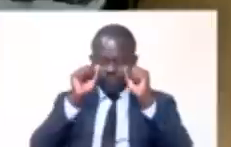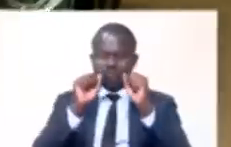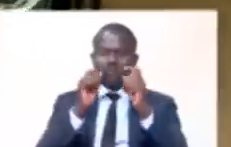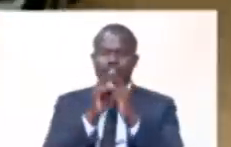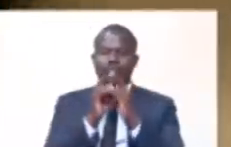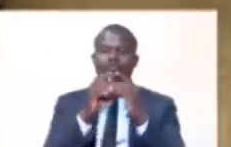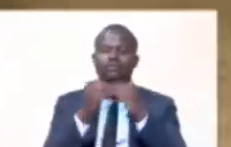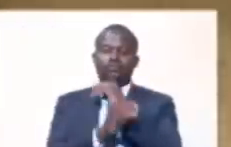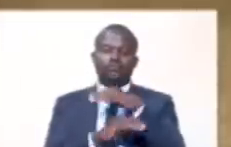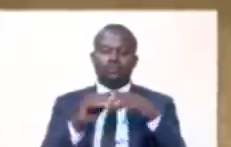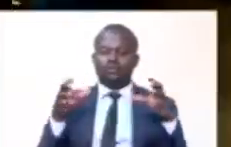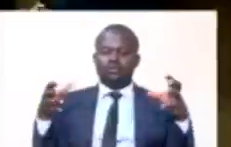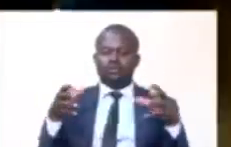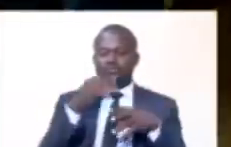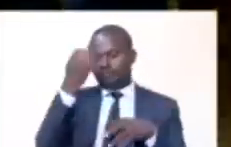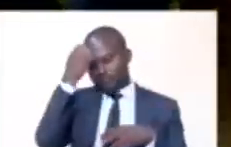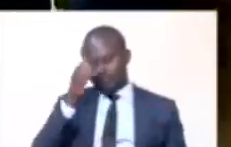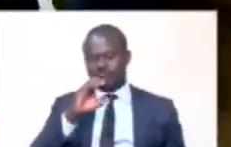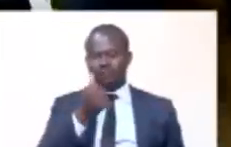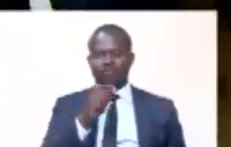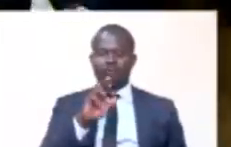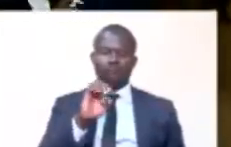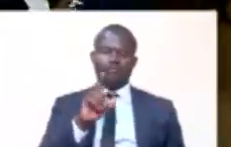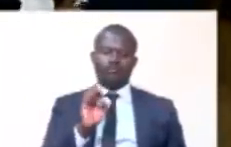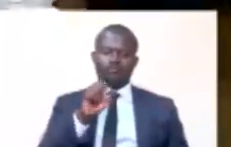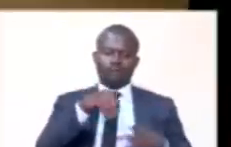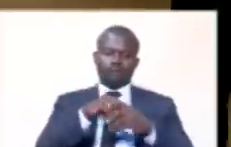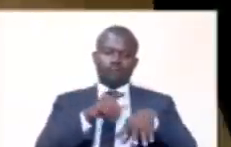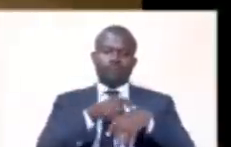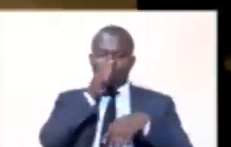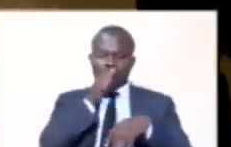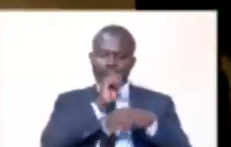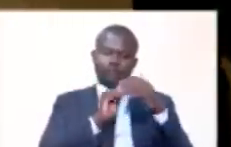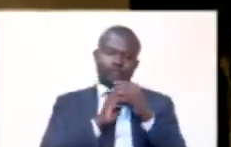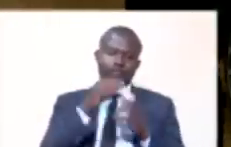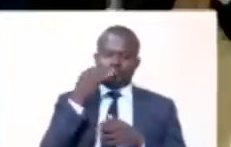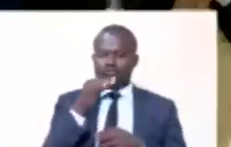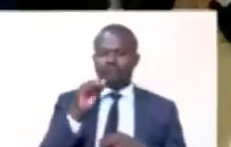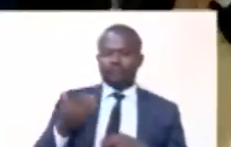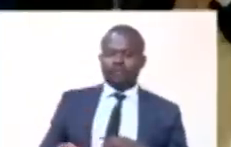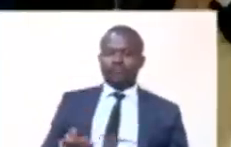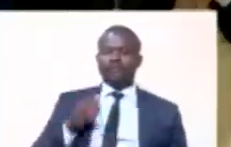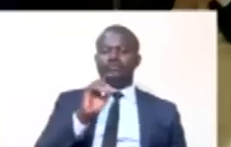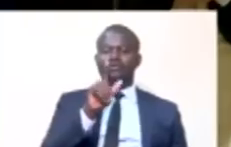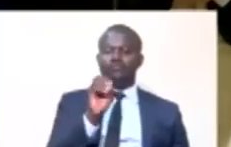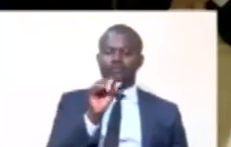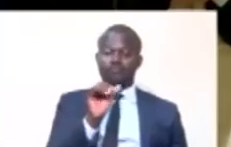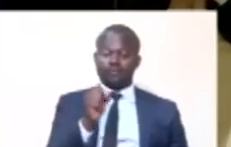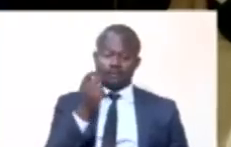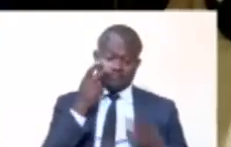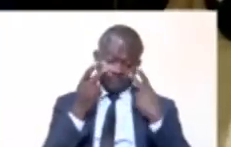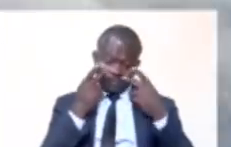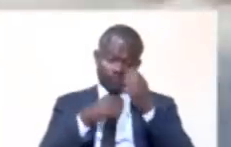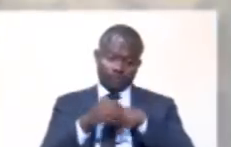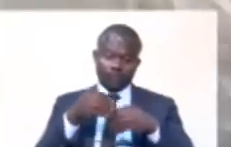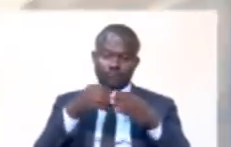b'ibihugu byibumbiye mu muryango umwe bw'Uburayi, Charles Michel, muri Werurwe yari kumwe n'umunyamabanga mukuru wa Francophonie, Madame Louise Mushikiwabo, bihera ijisho igikorwa